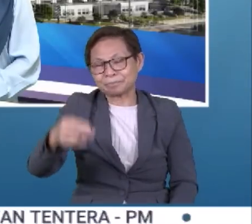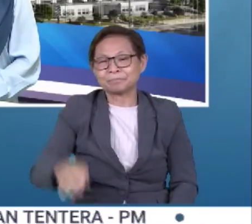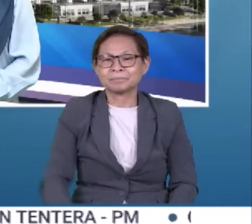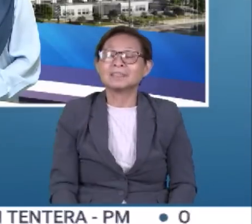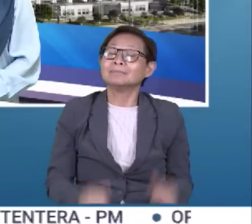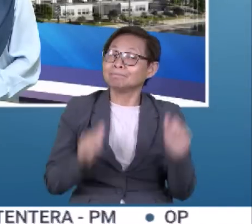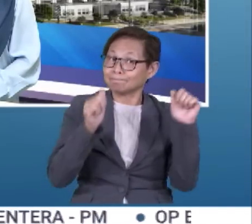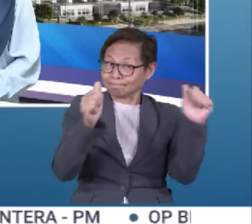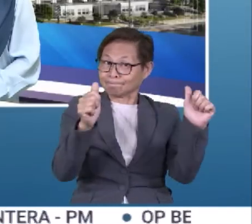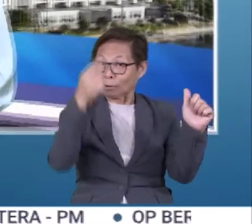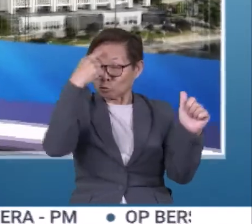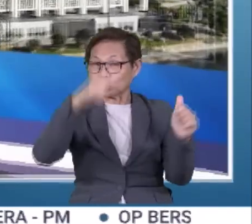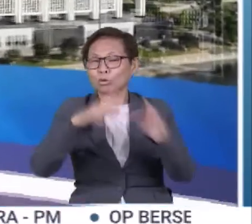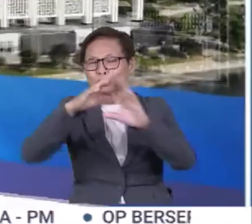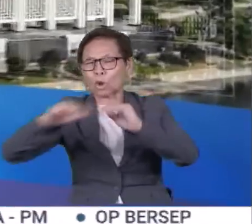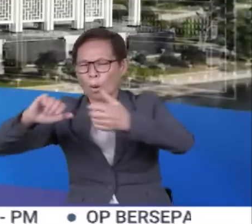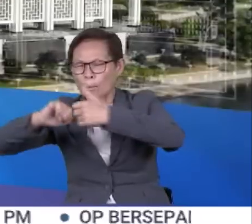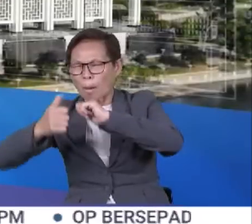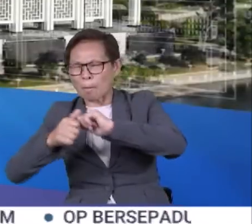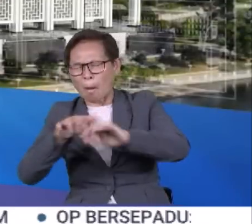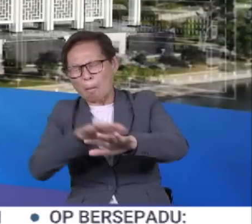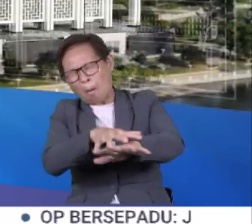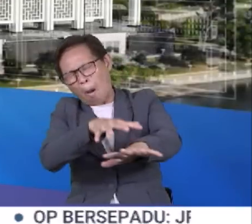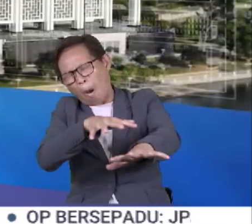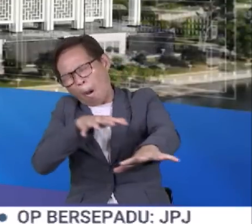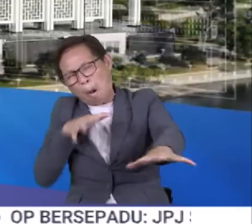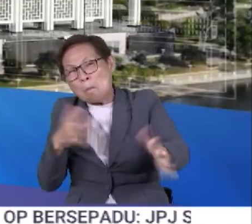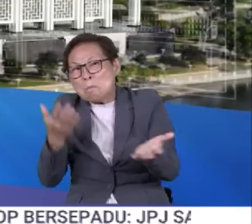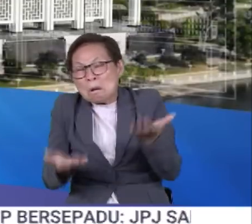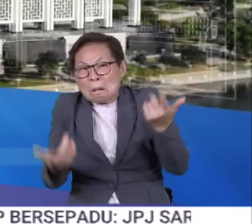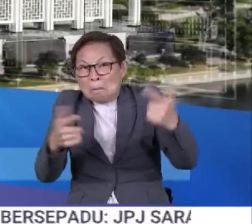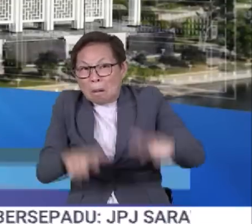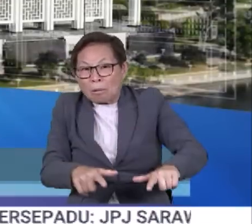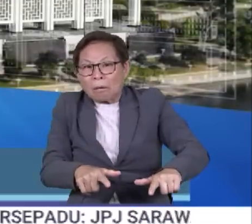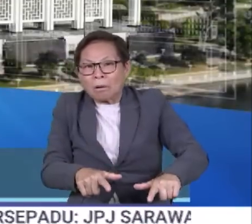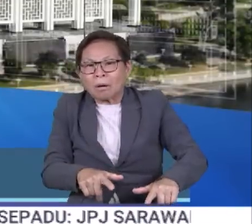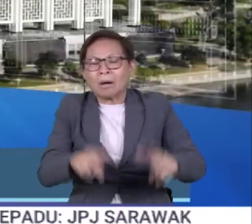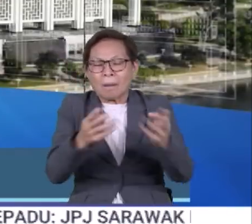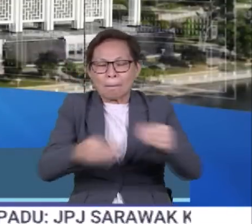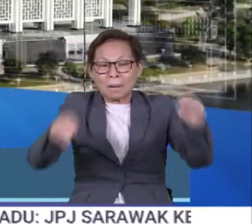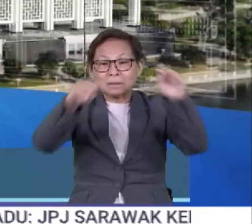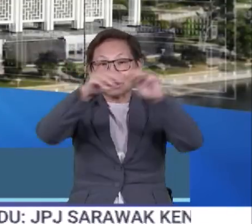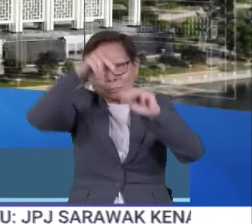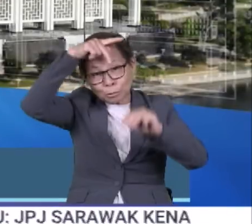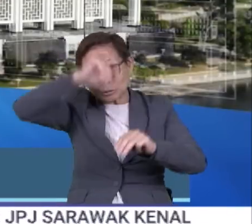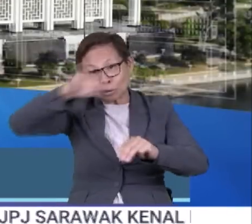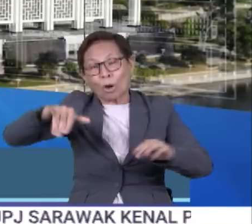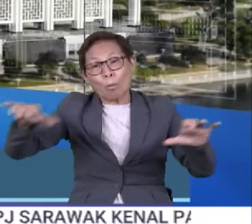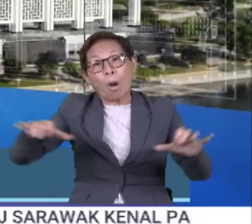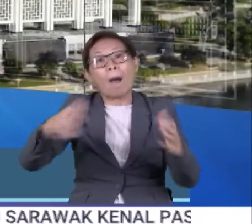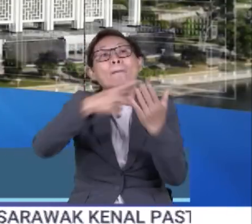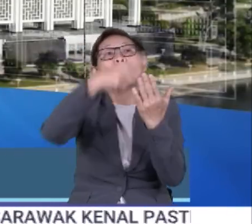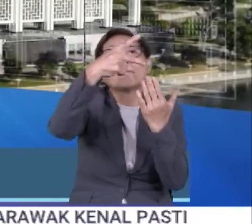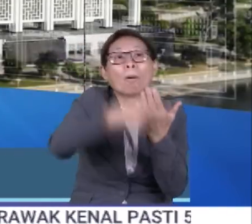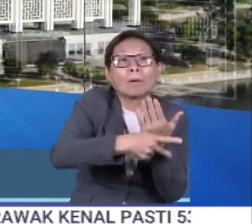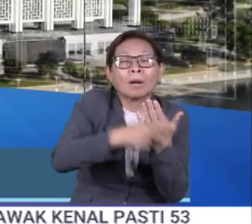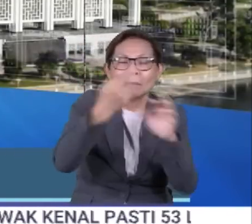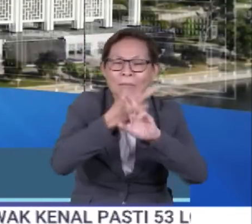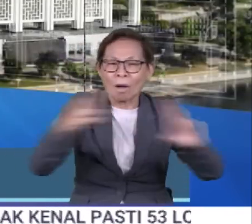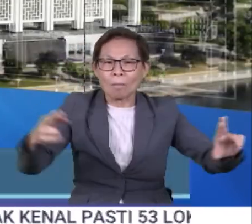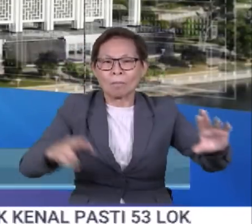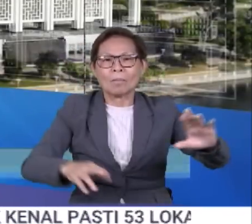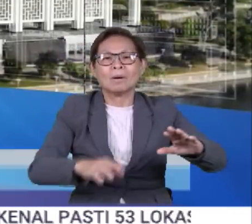Ya, bagi menangani kesesakan yang mungkin berlaku, Masjid Putra Putrajaya mengambil inisiatif menyediakan